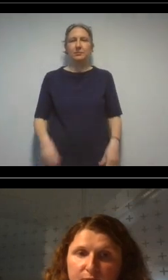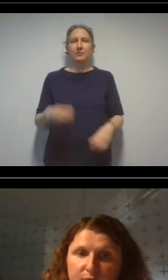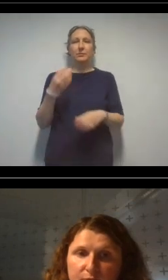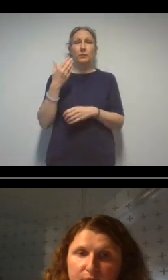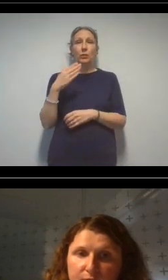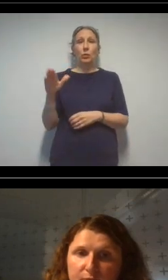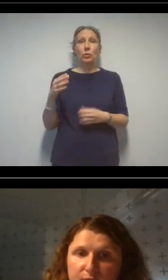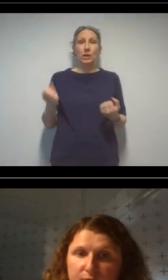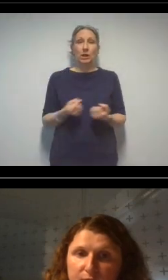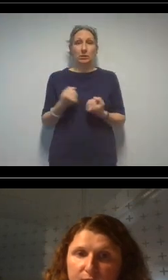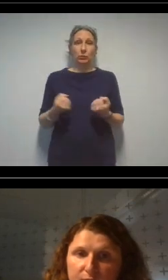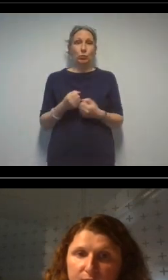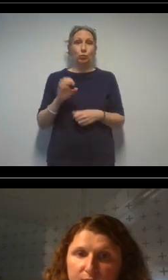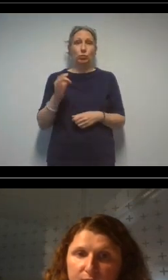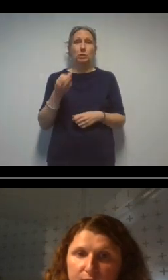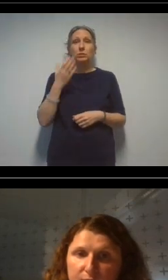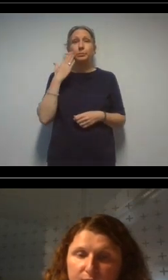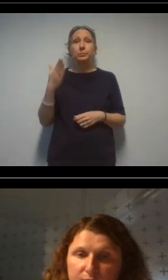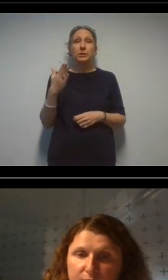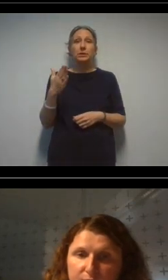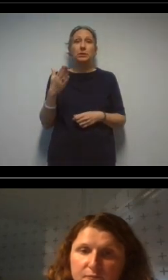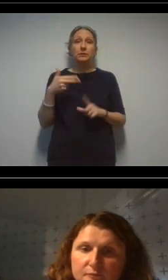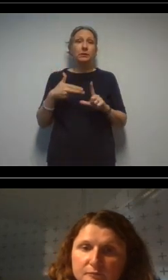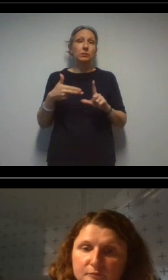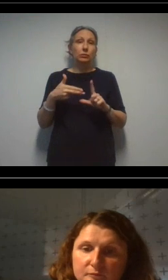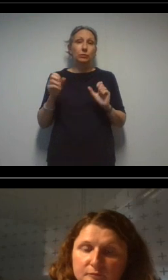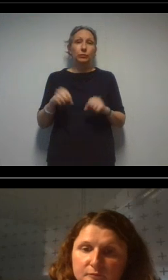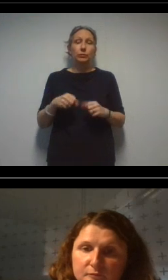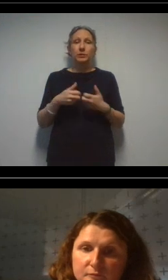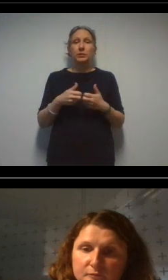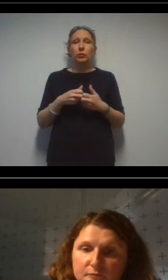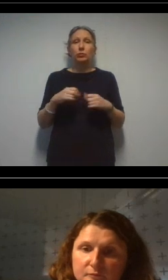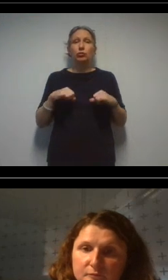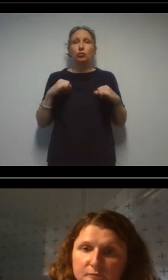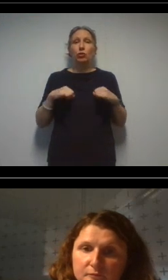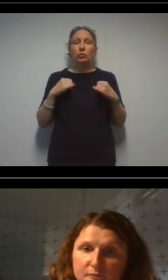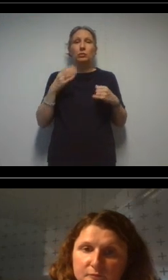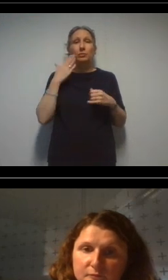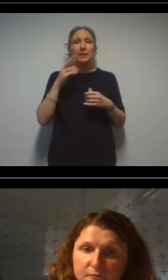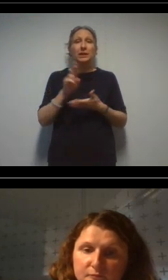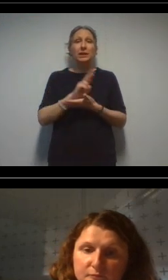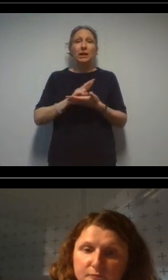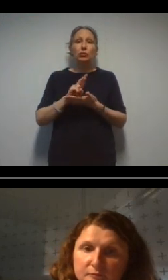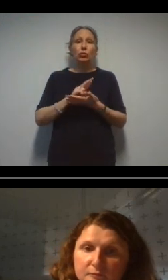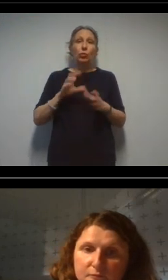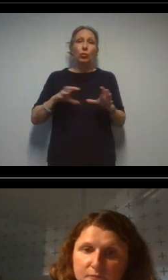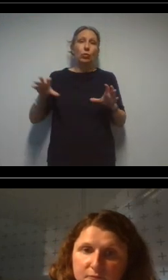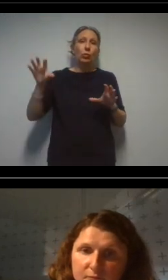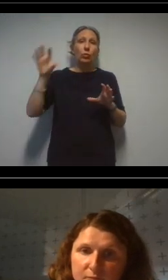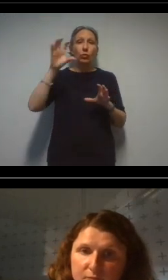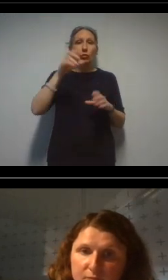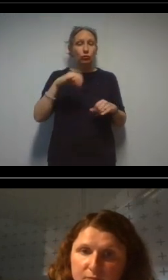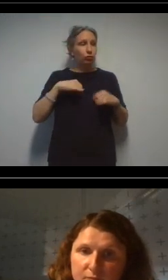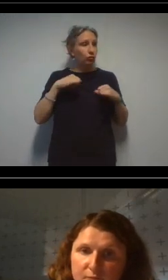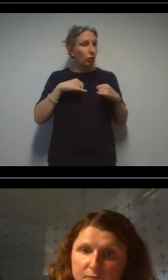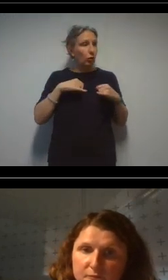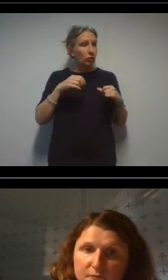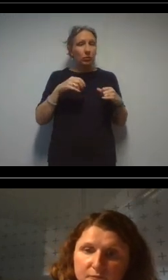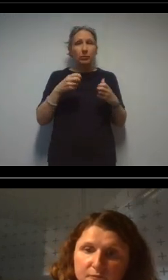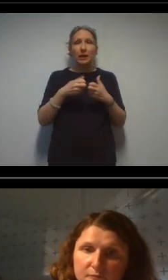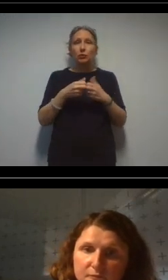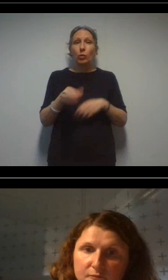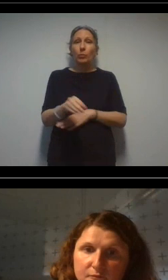Quand elles sont en visio, ou même ça peut être des jeunes que vous pouvez accueillir en stage. qui sont mobiles et qui sont de l'Académie de Montpellier, par